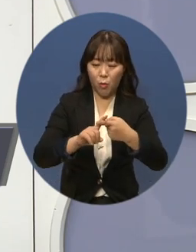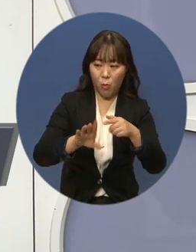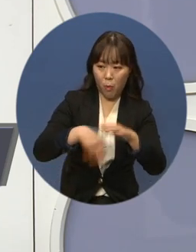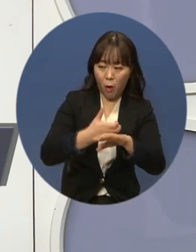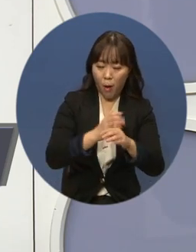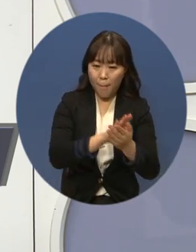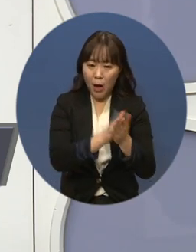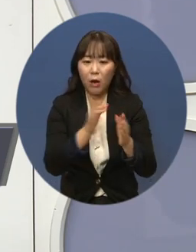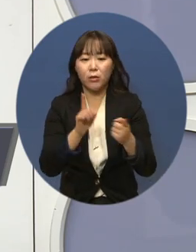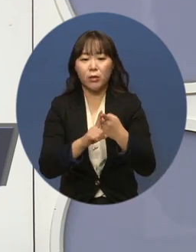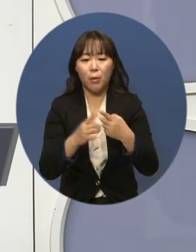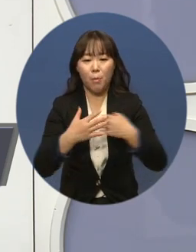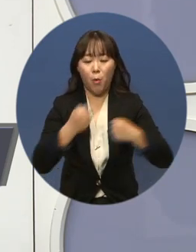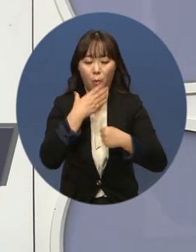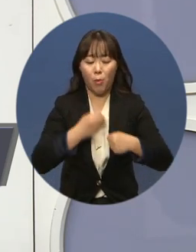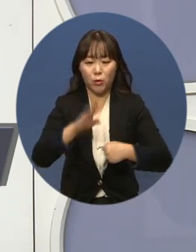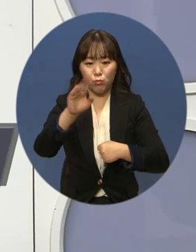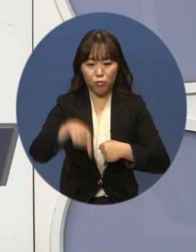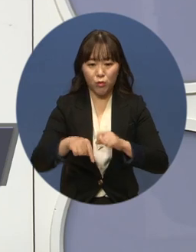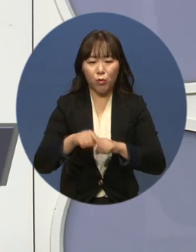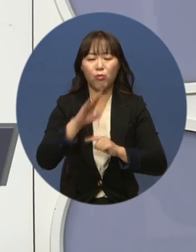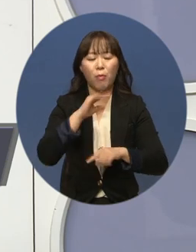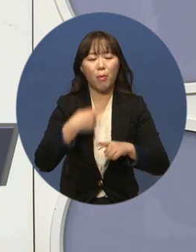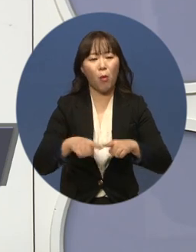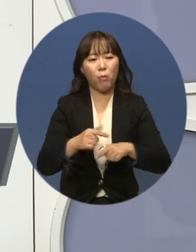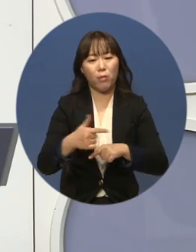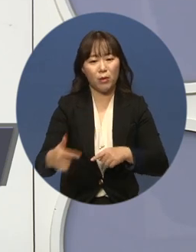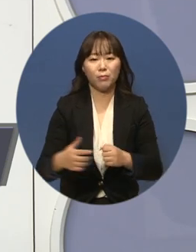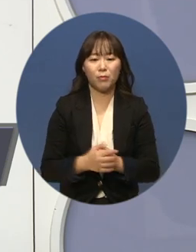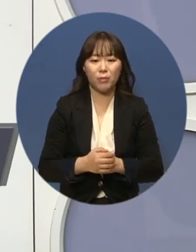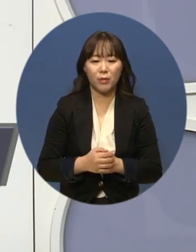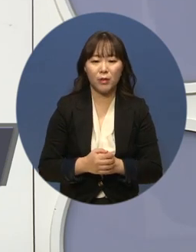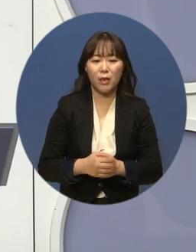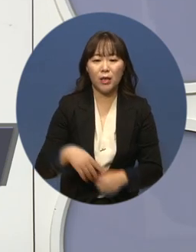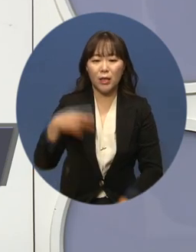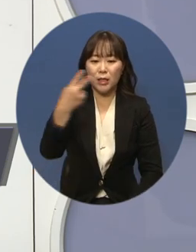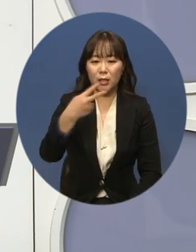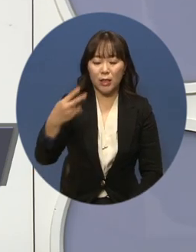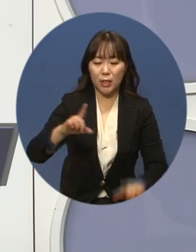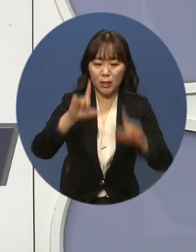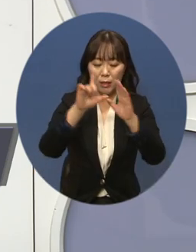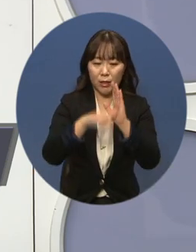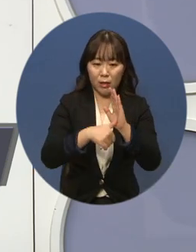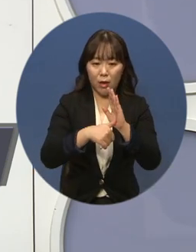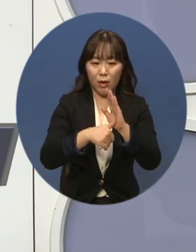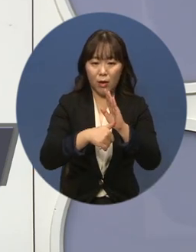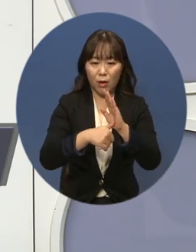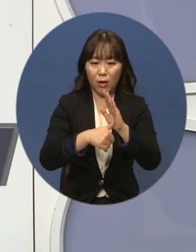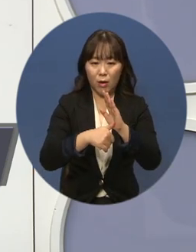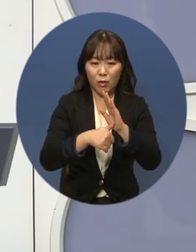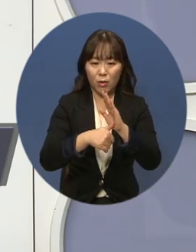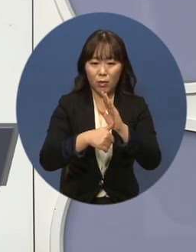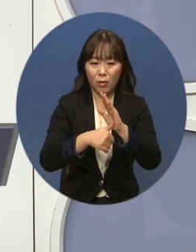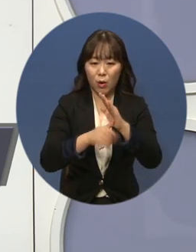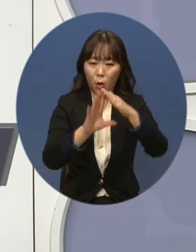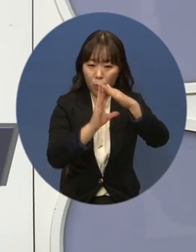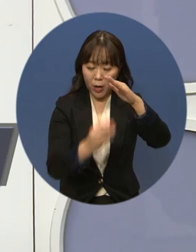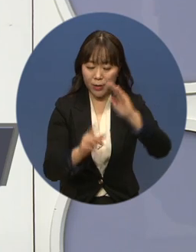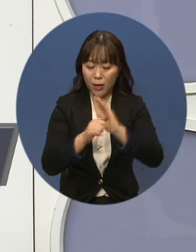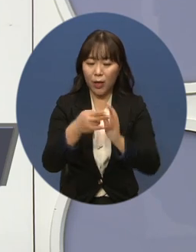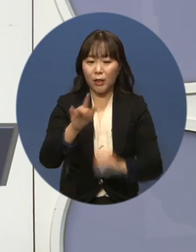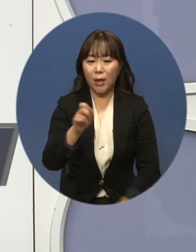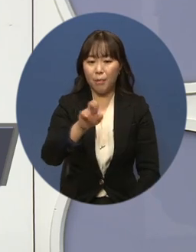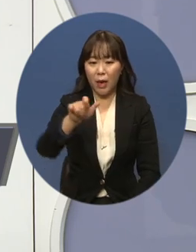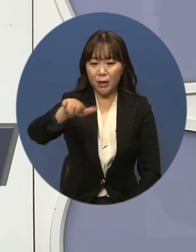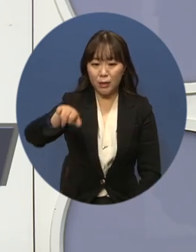당시 보건복지부에서 저를 높이 평가를 해줬고요. 2000년 덴마크 월드컵, 2000년 월드컵 때 덴마크 팀이